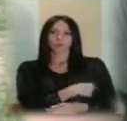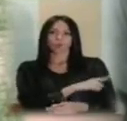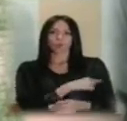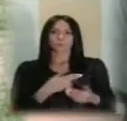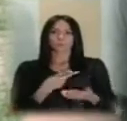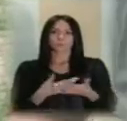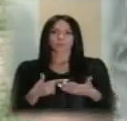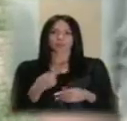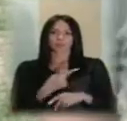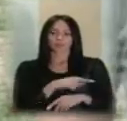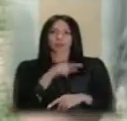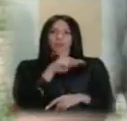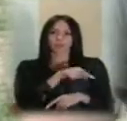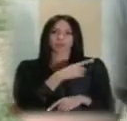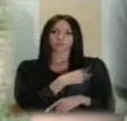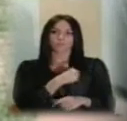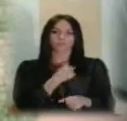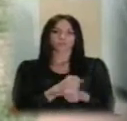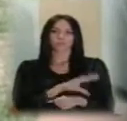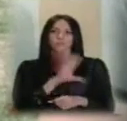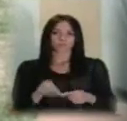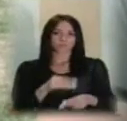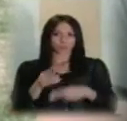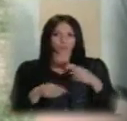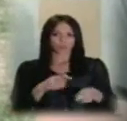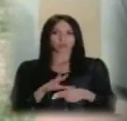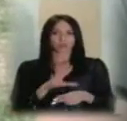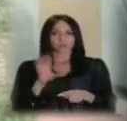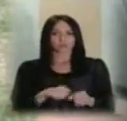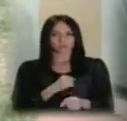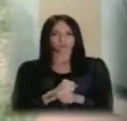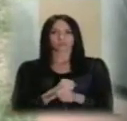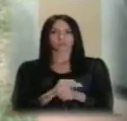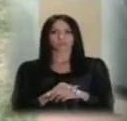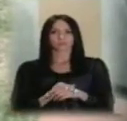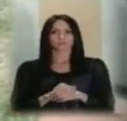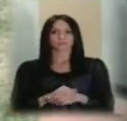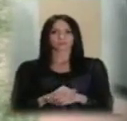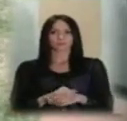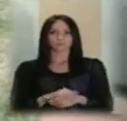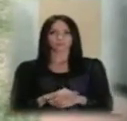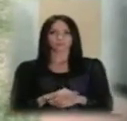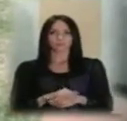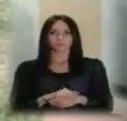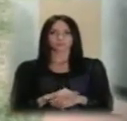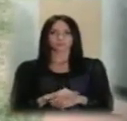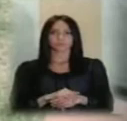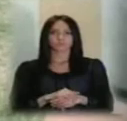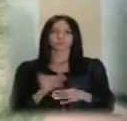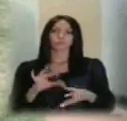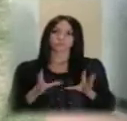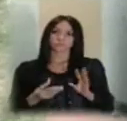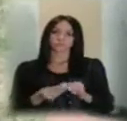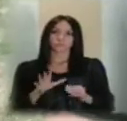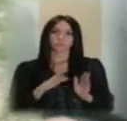всі операції, остальні всі операції. І, ну, в принципі, взагалі в мене 8 операцій на